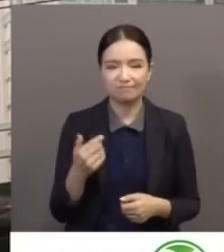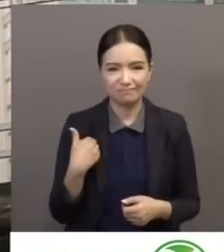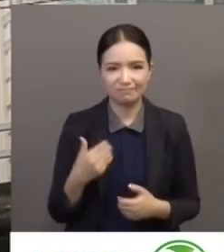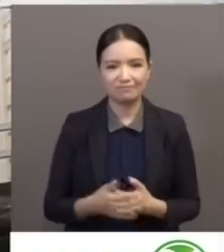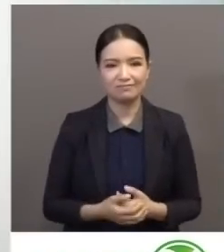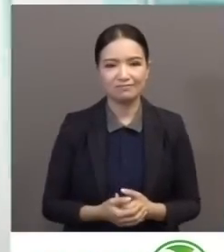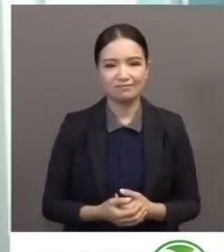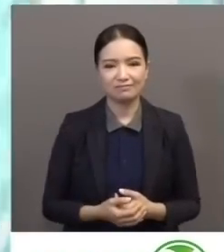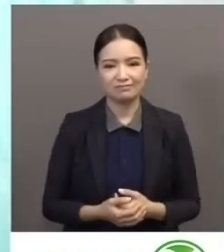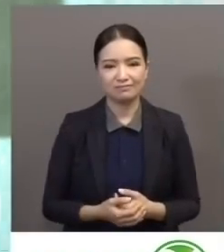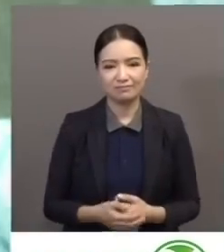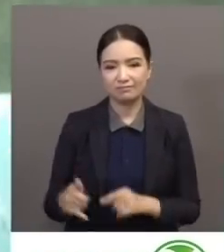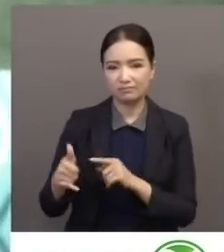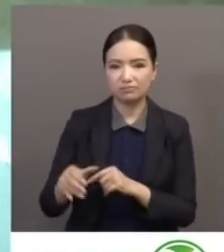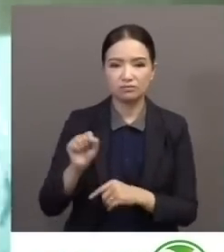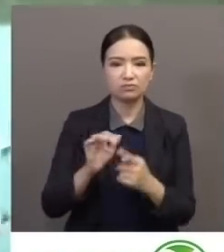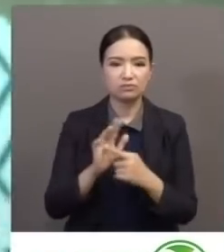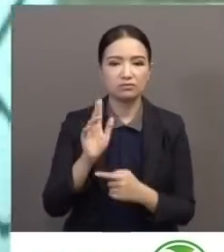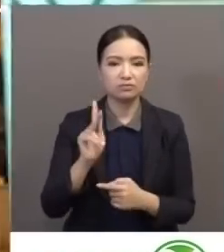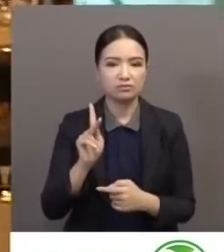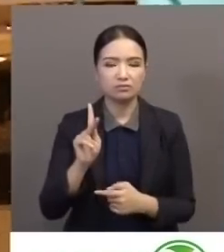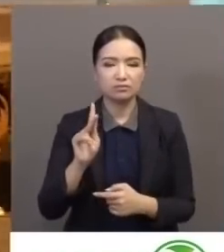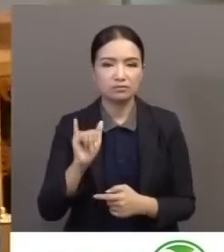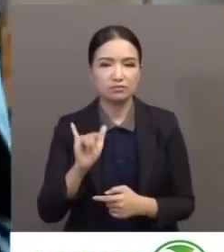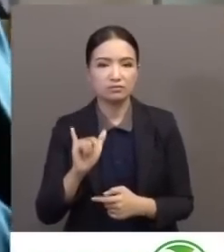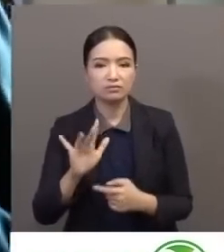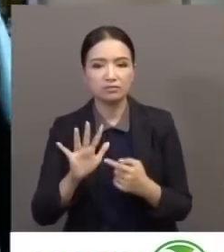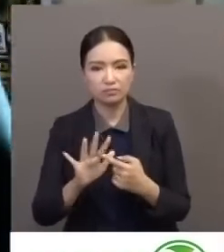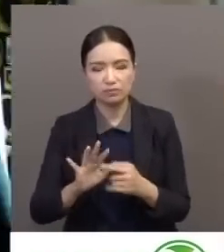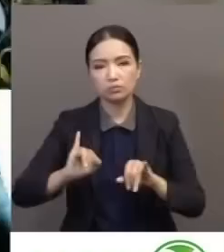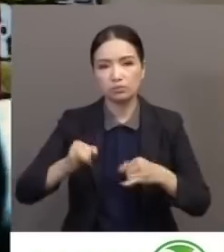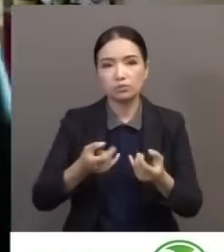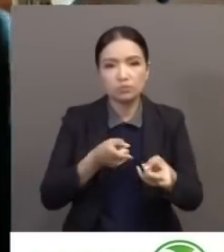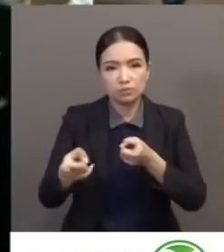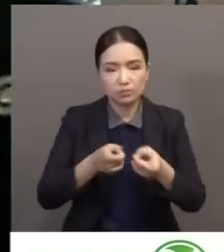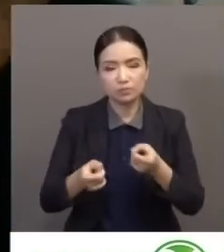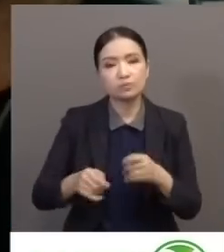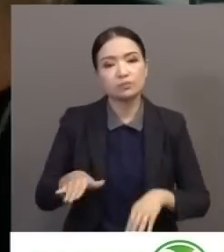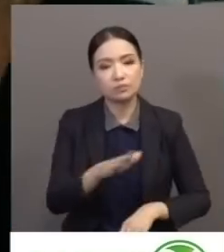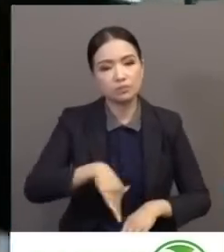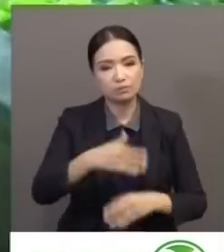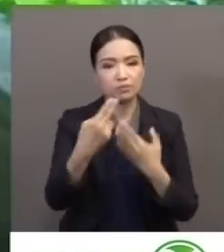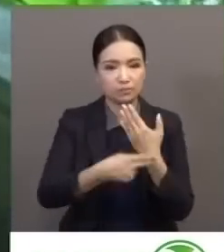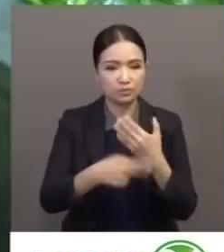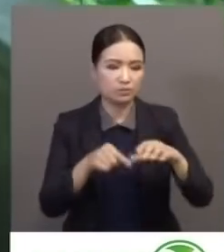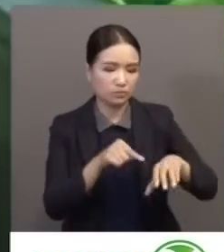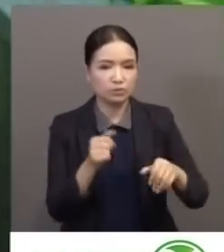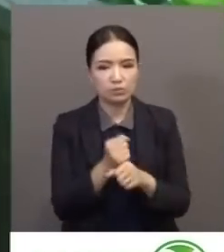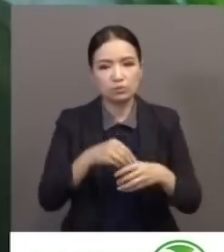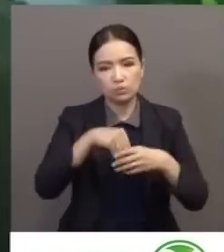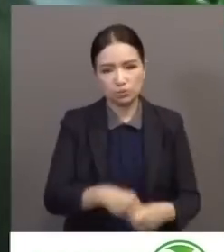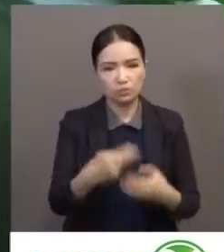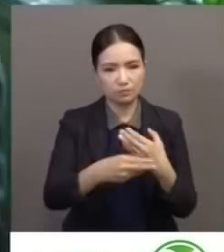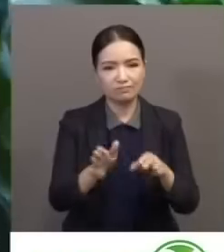ยค่ะคุณสุกัญญาจันชูผู้จัดการทั่วไปโรงแรมดุสิตธานีนะคะซึ่งทำงานกับโรงแรมมาอย่างยาวนานเลย